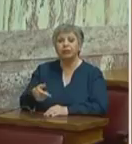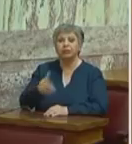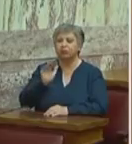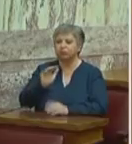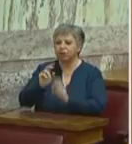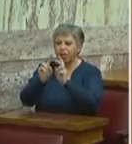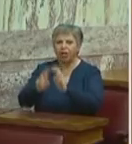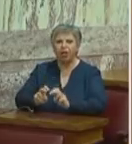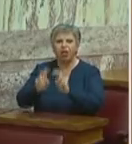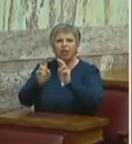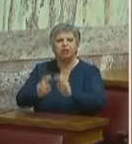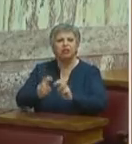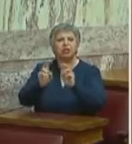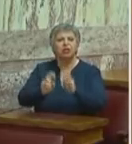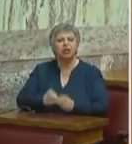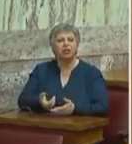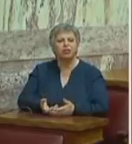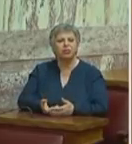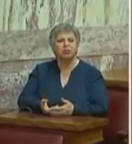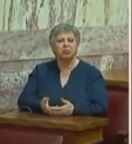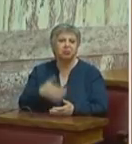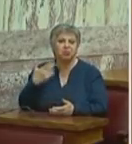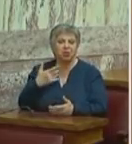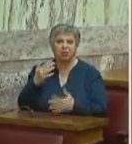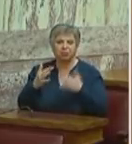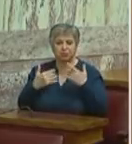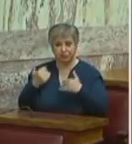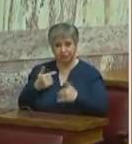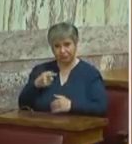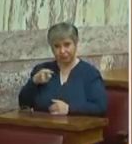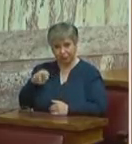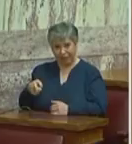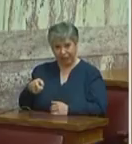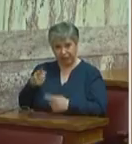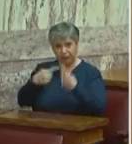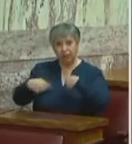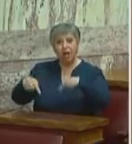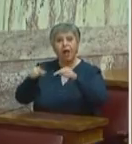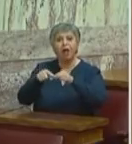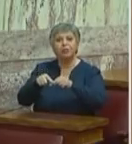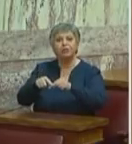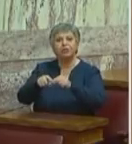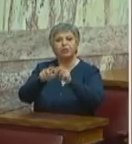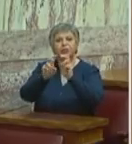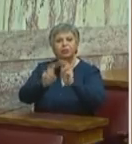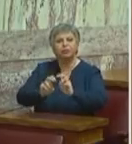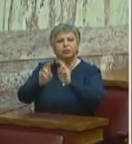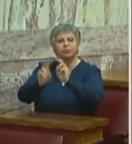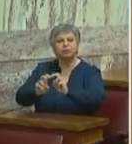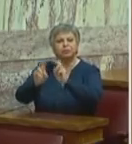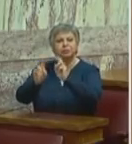ποιον κοροϊδεύουνε? Αν γινότανε εκεί η διερεύνηση, πράγμα που θα προϋπέθετε ότι η Επιτροπή θα